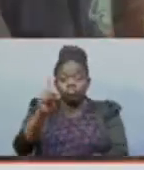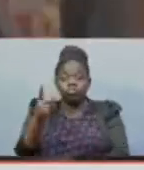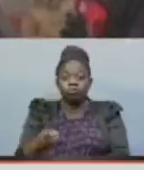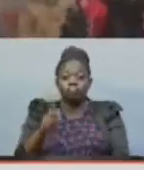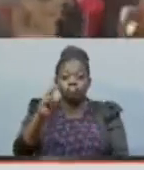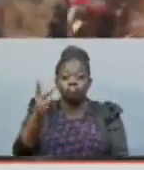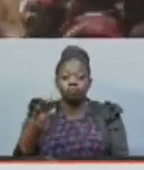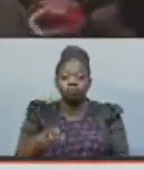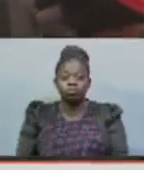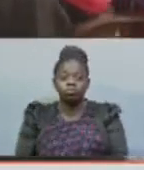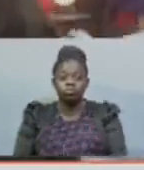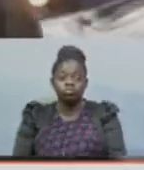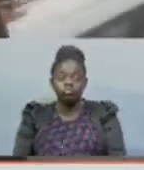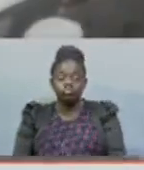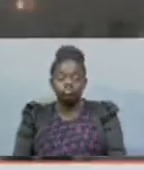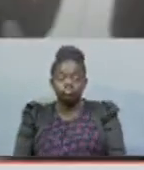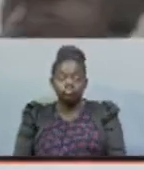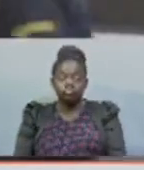birem.